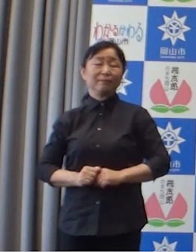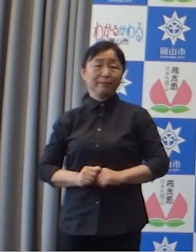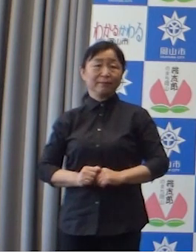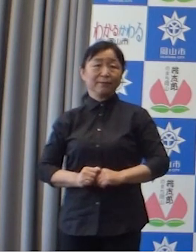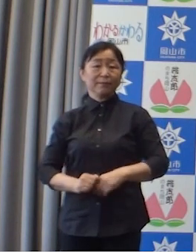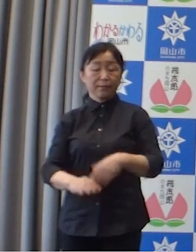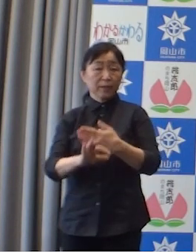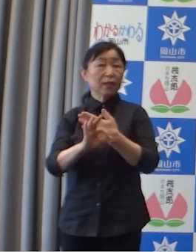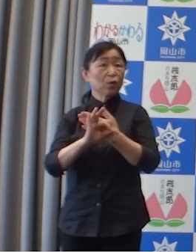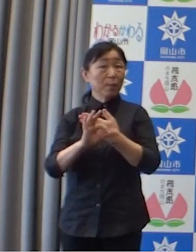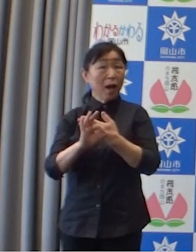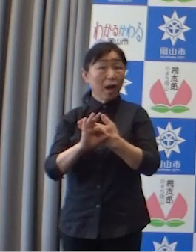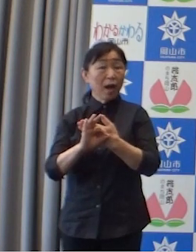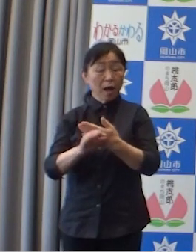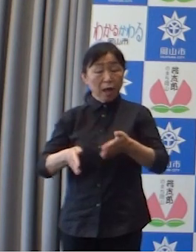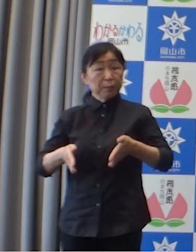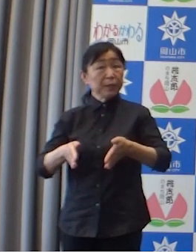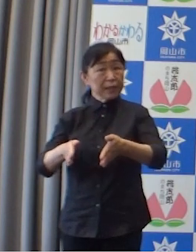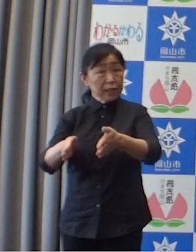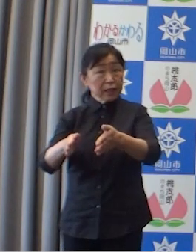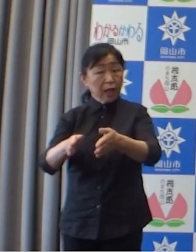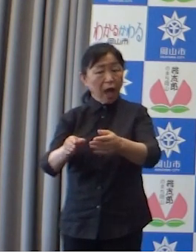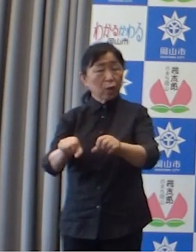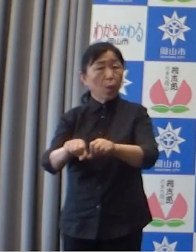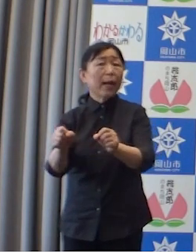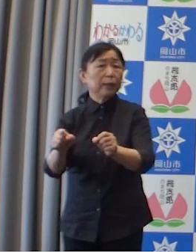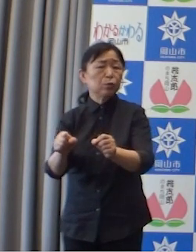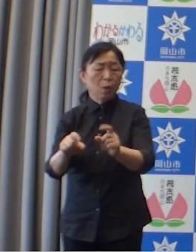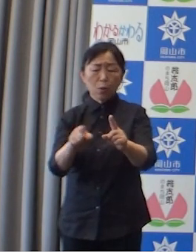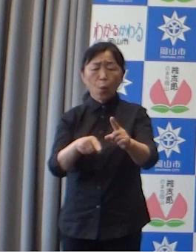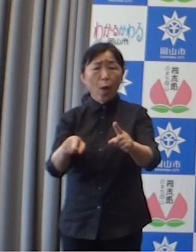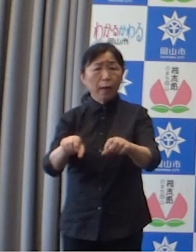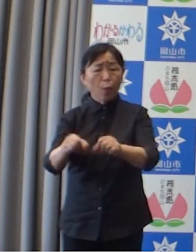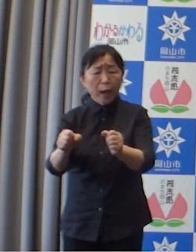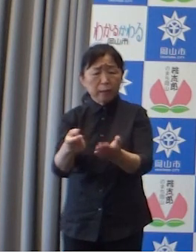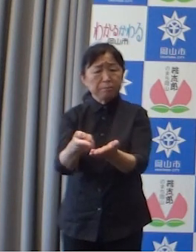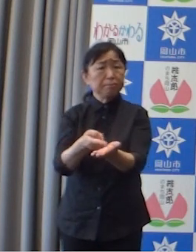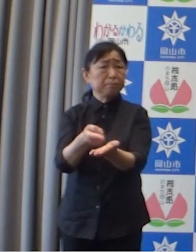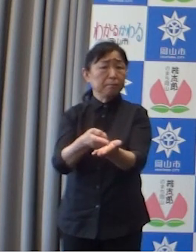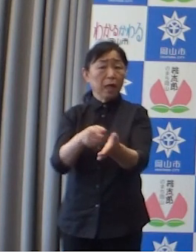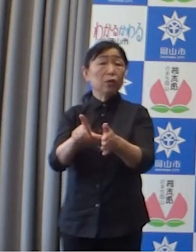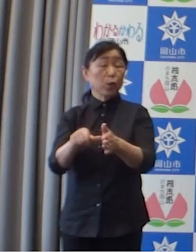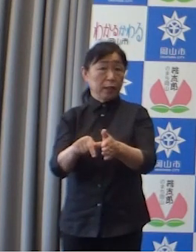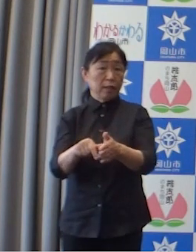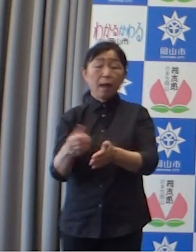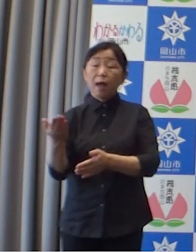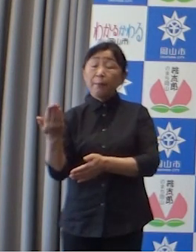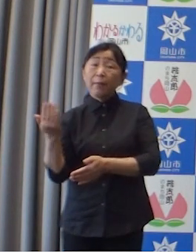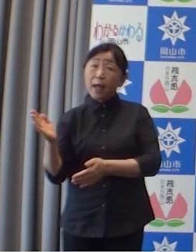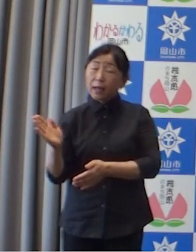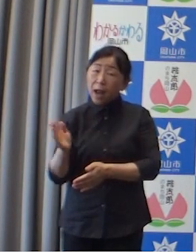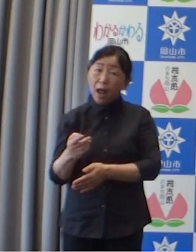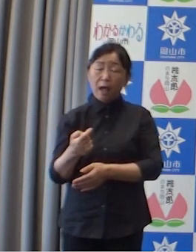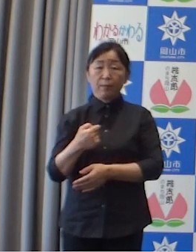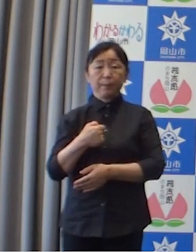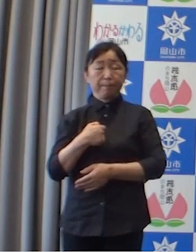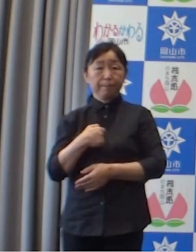ね、道路損傷とかね、公園の損傷っていうのは、これは前から私